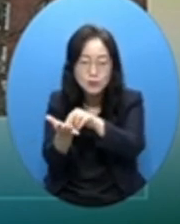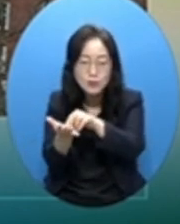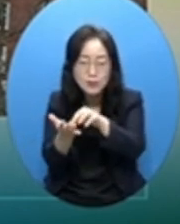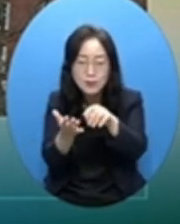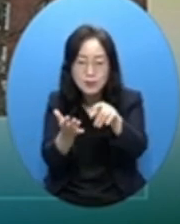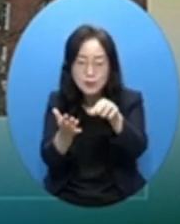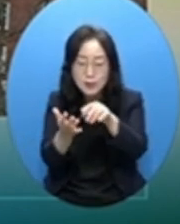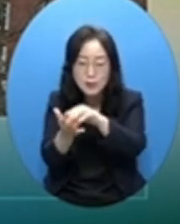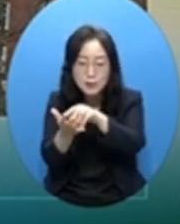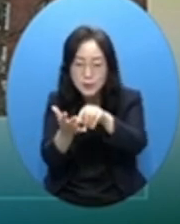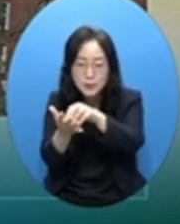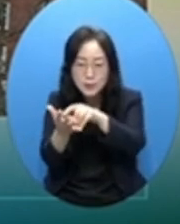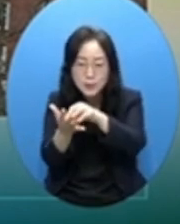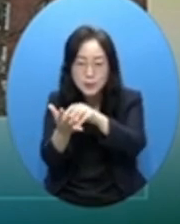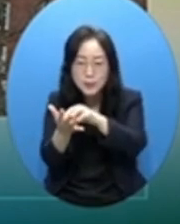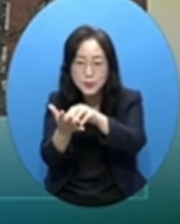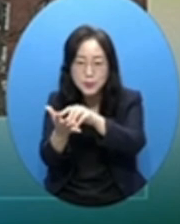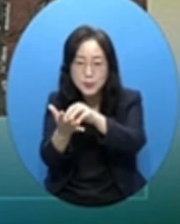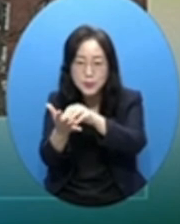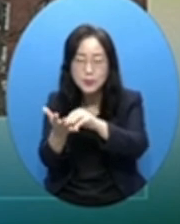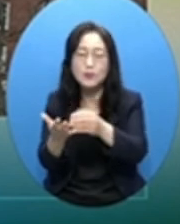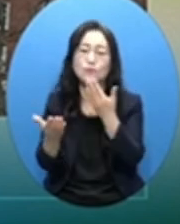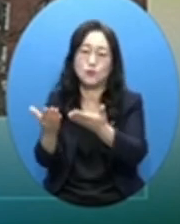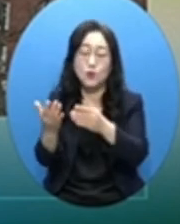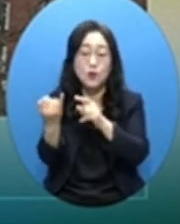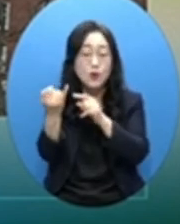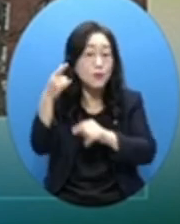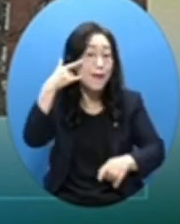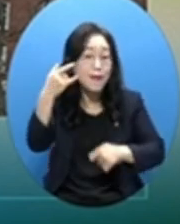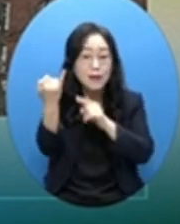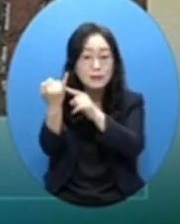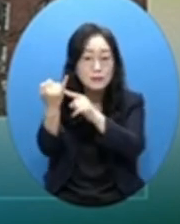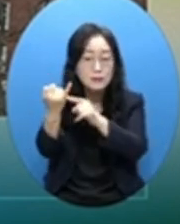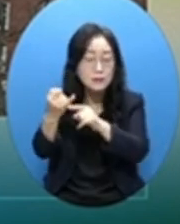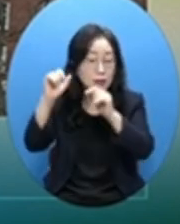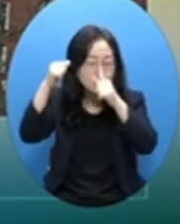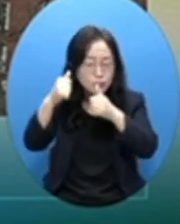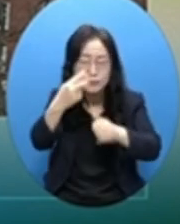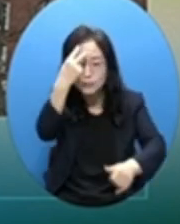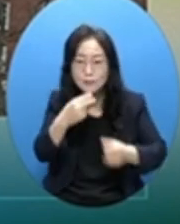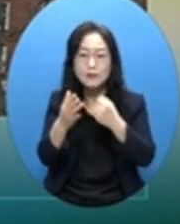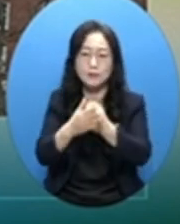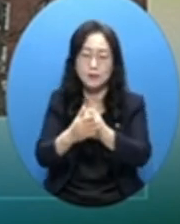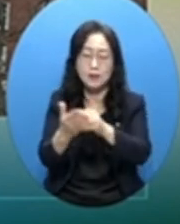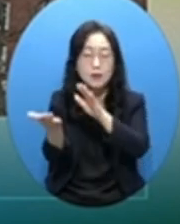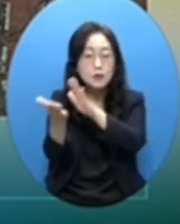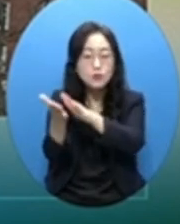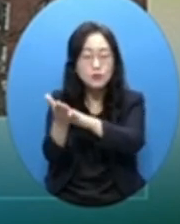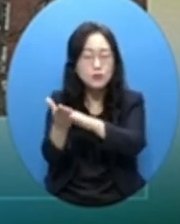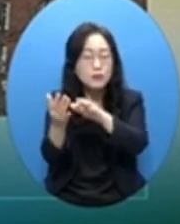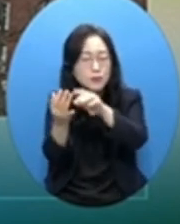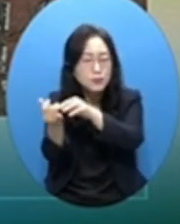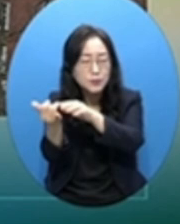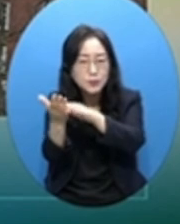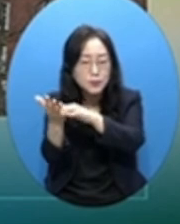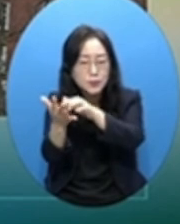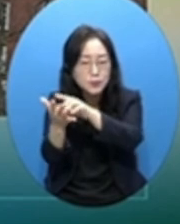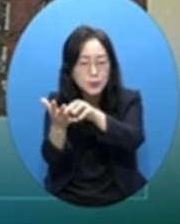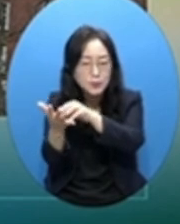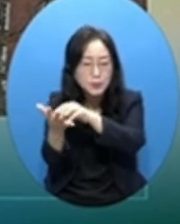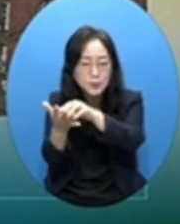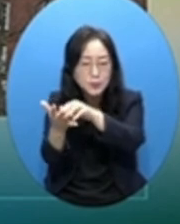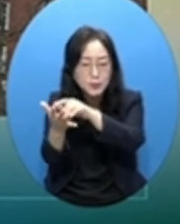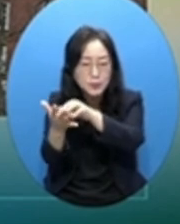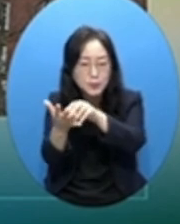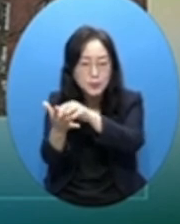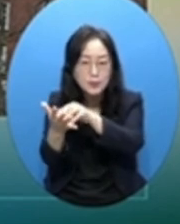얘기를 적어줍니다. 왜냐하면 듣지 못하고 보지 못하니까 손에다가 적어주면 손으로 느끼는 감각으로 선생님 무슨 강의를